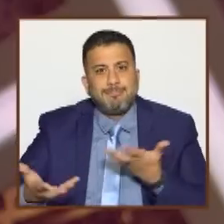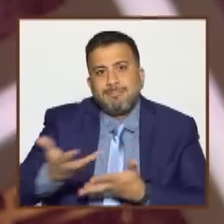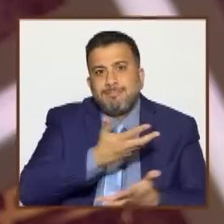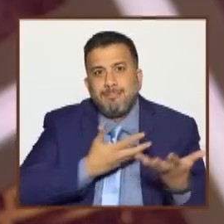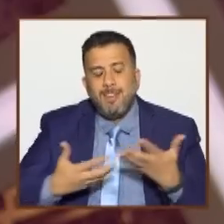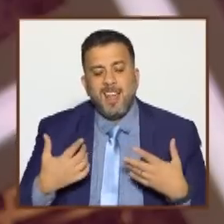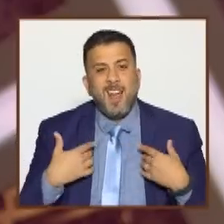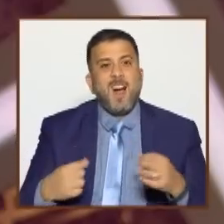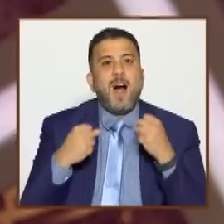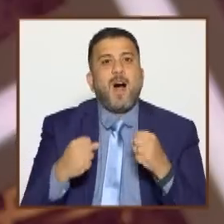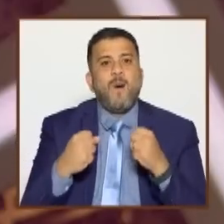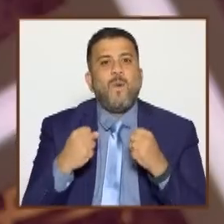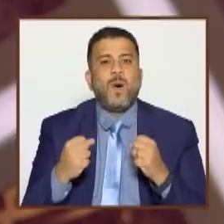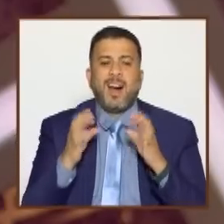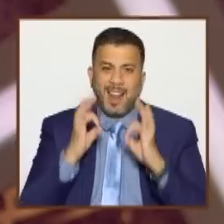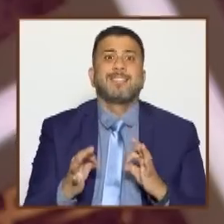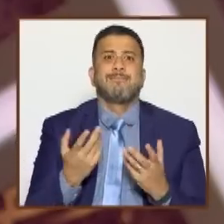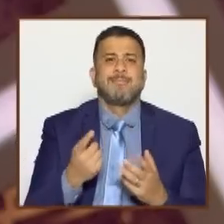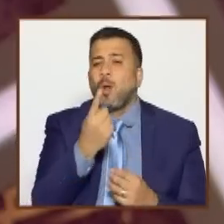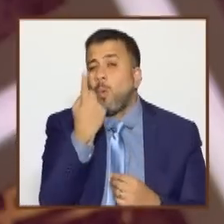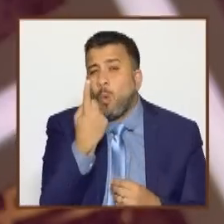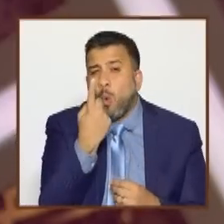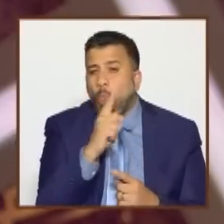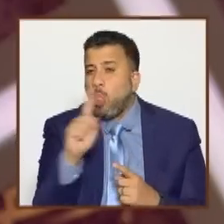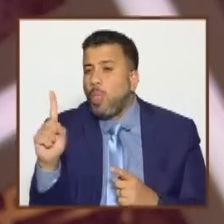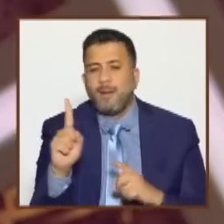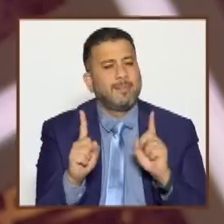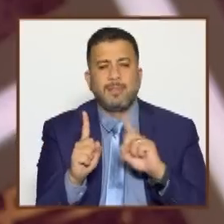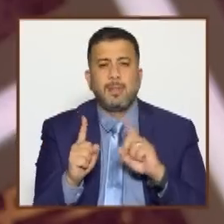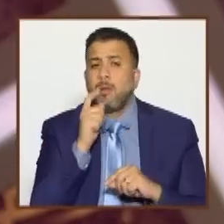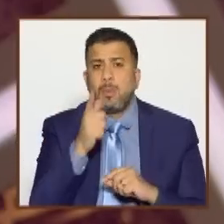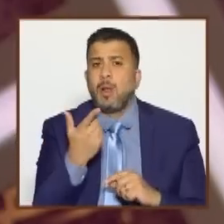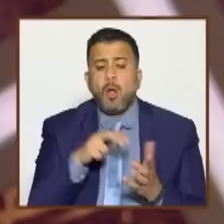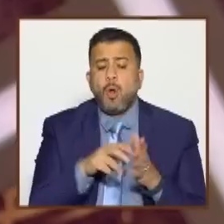لأن الله جل وعلا قال يا أيها الذين آمنوا اتقوا الله